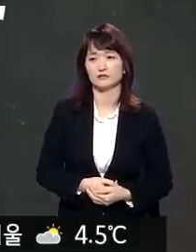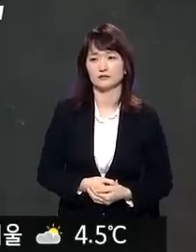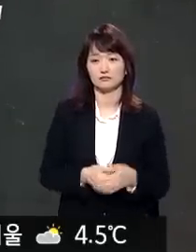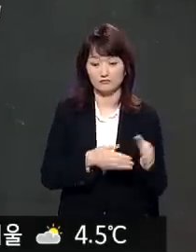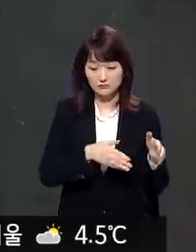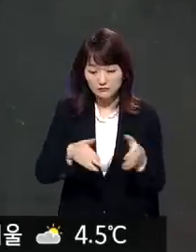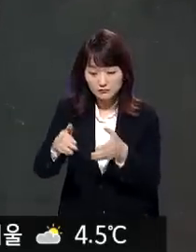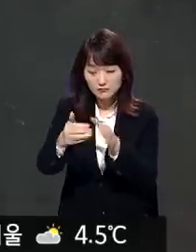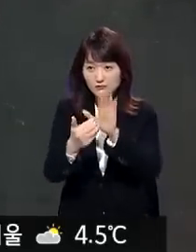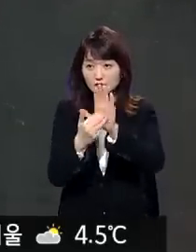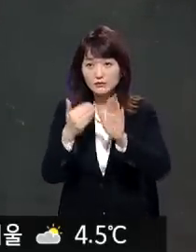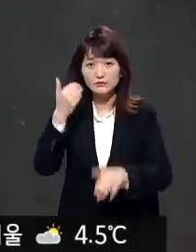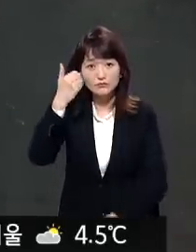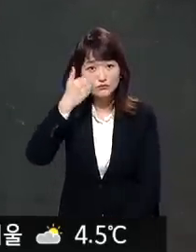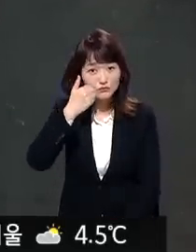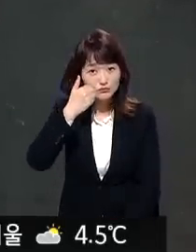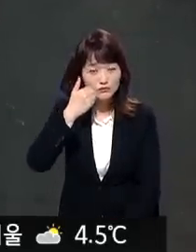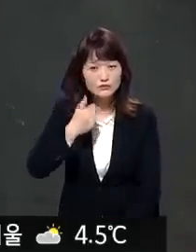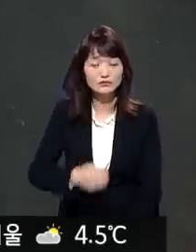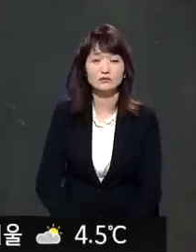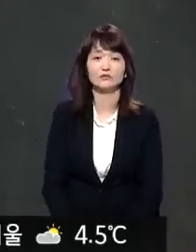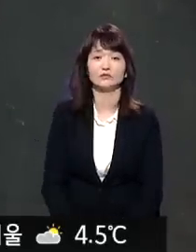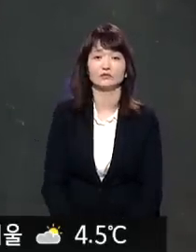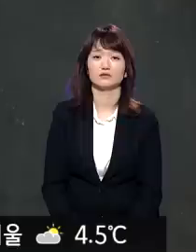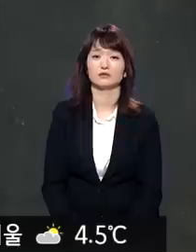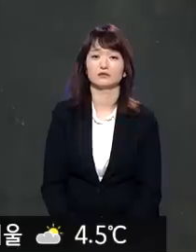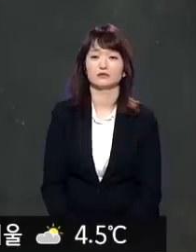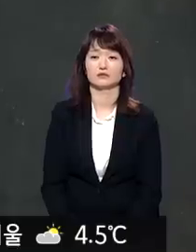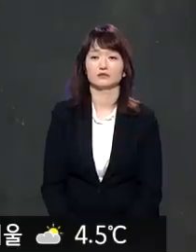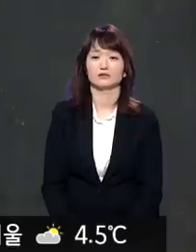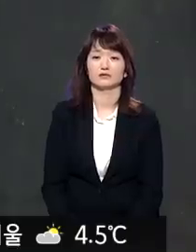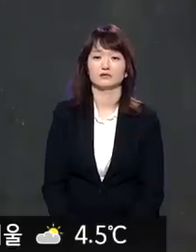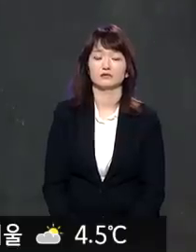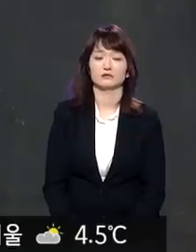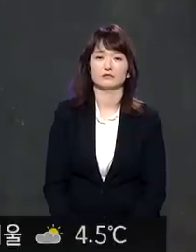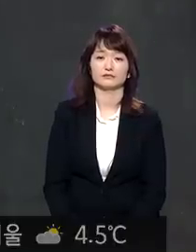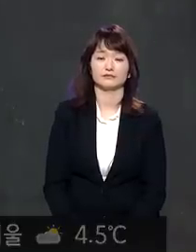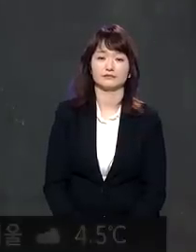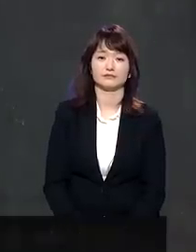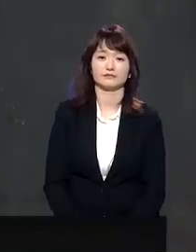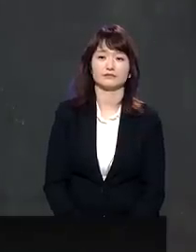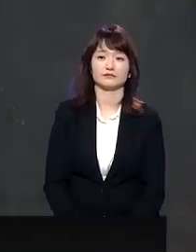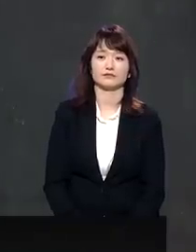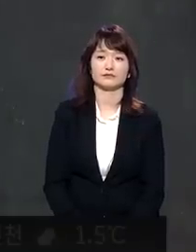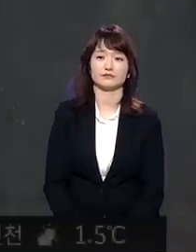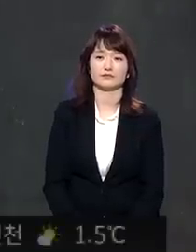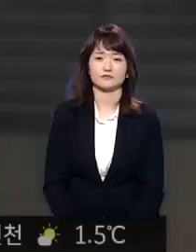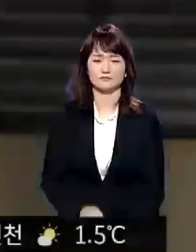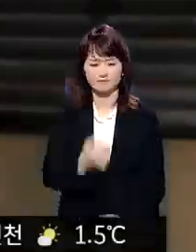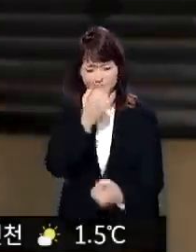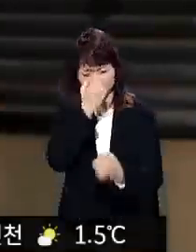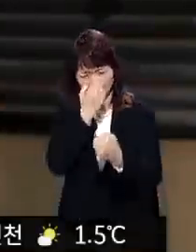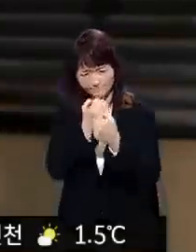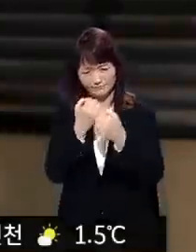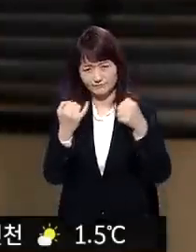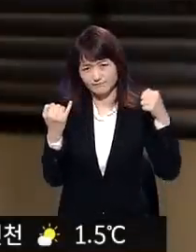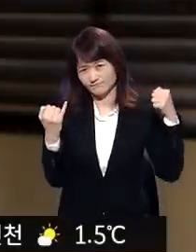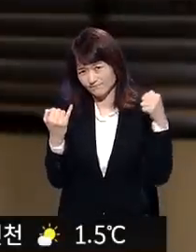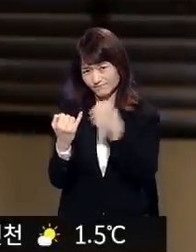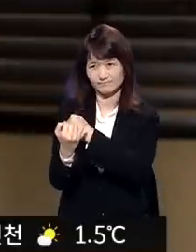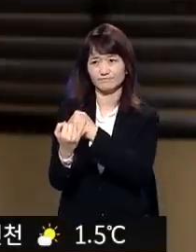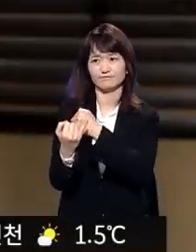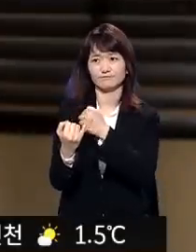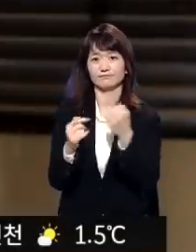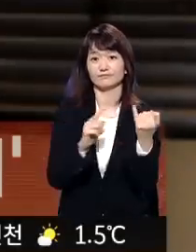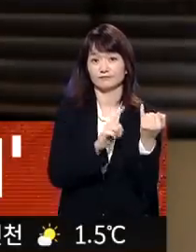자, 길막은 누가 했나? 누가 했습니까? 자, 이것도 사실은 이 폭행범, 묻지마 폭행범의